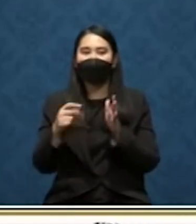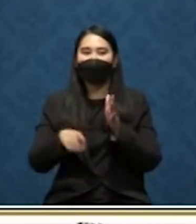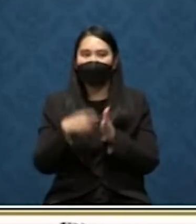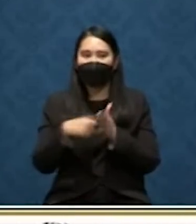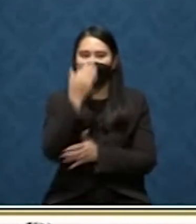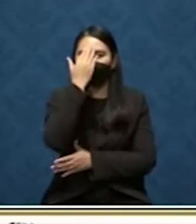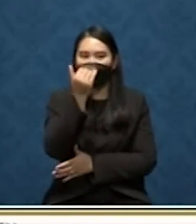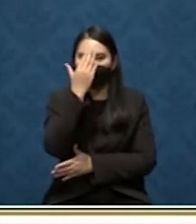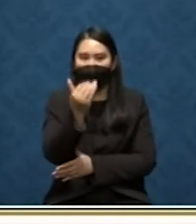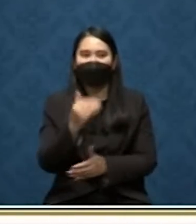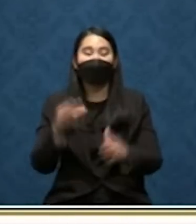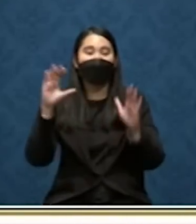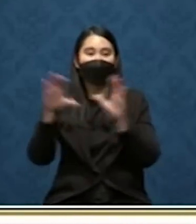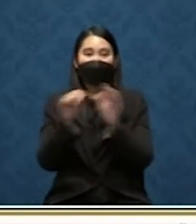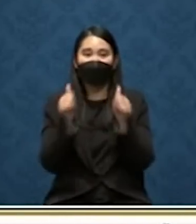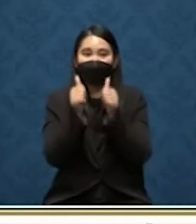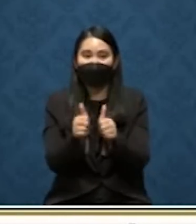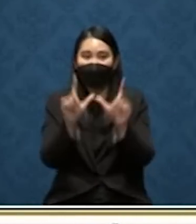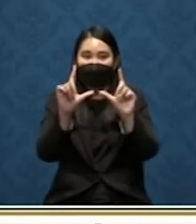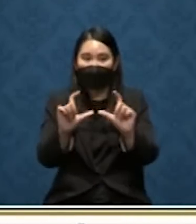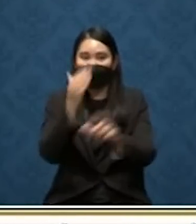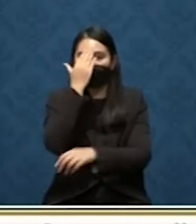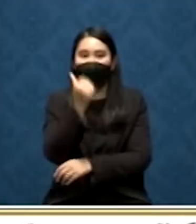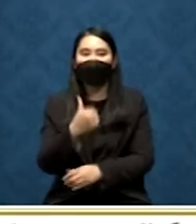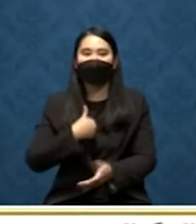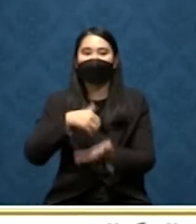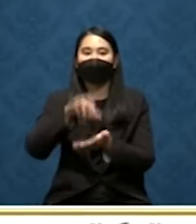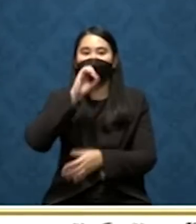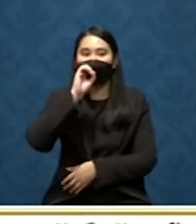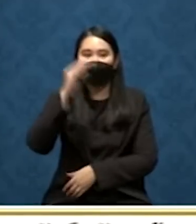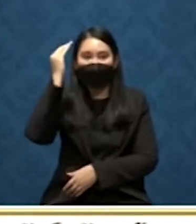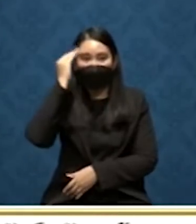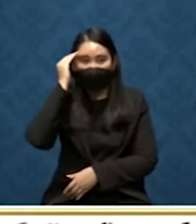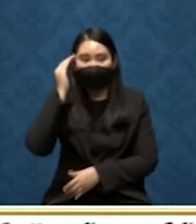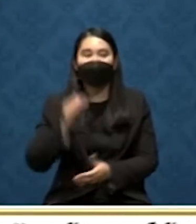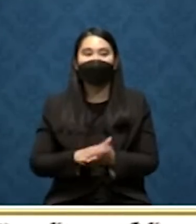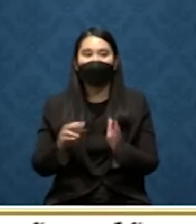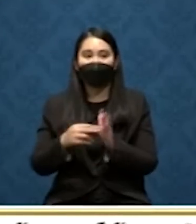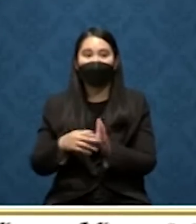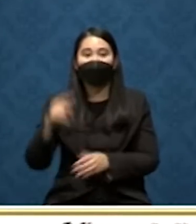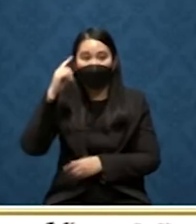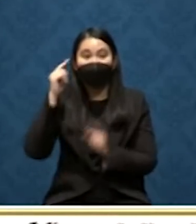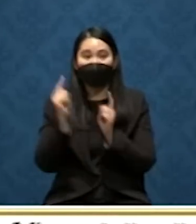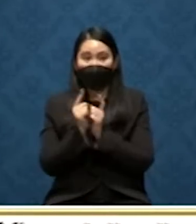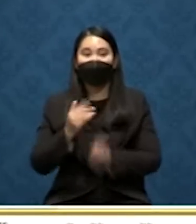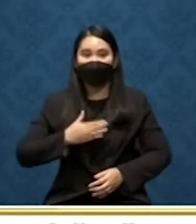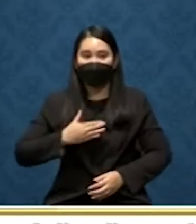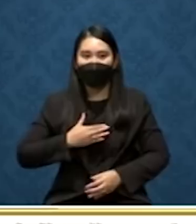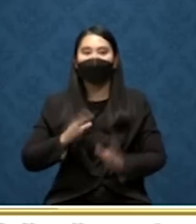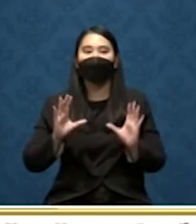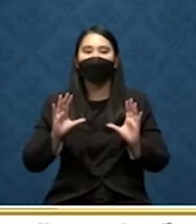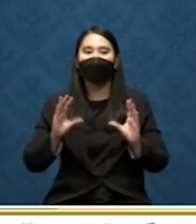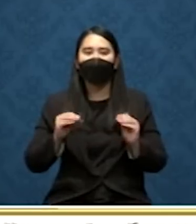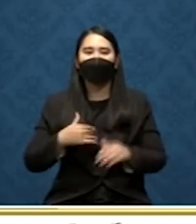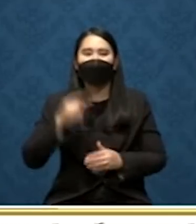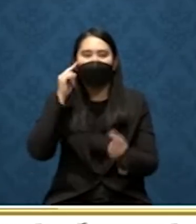อตรนี้ผมก็อยากกับเรีนท่าน้ควกลอบแหนนนะที่ท่านรู้จักกัผม สิงแหะนมแค่นี้เ